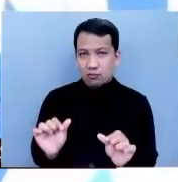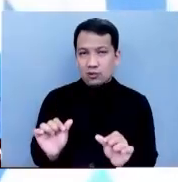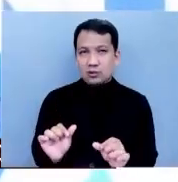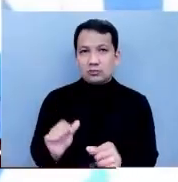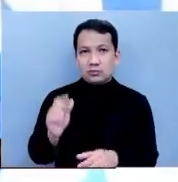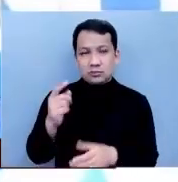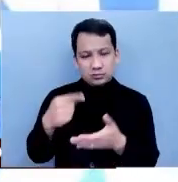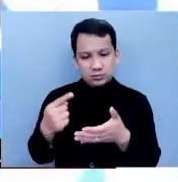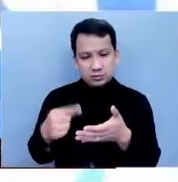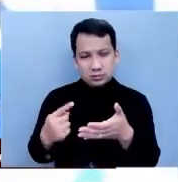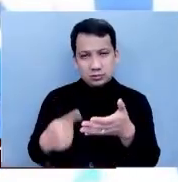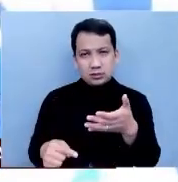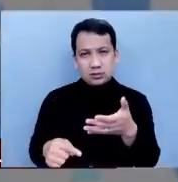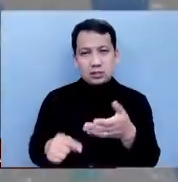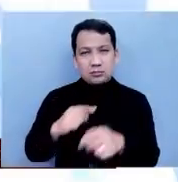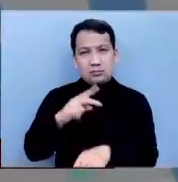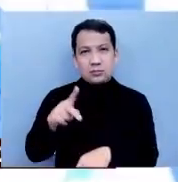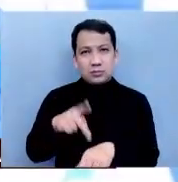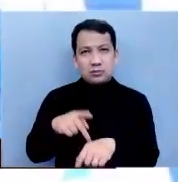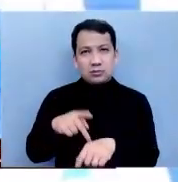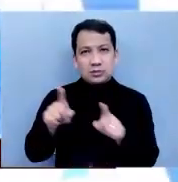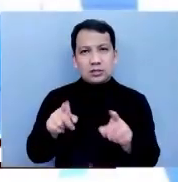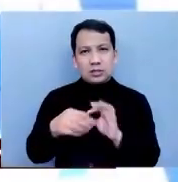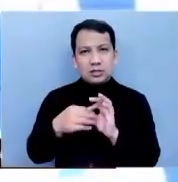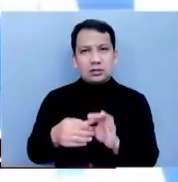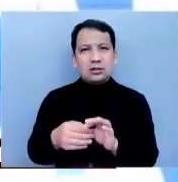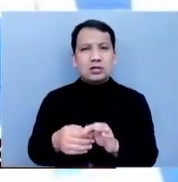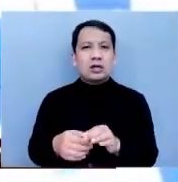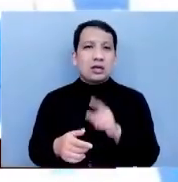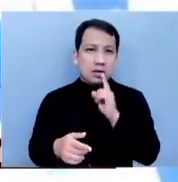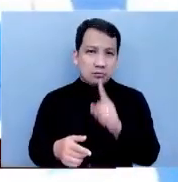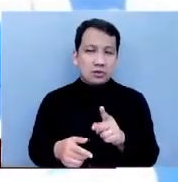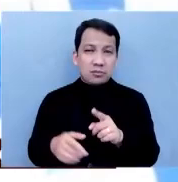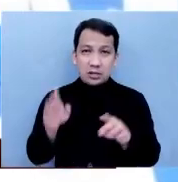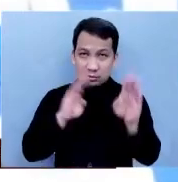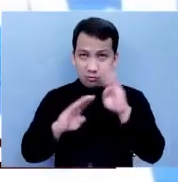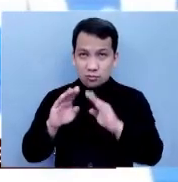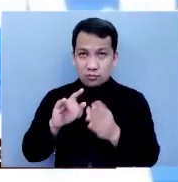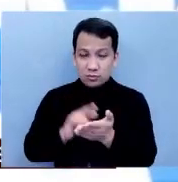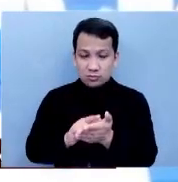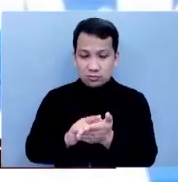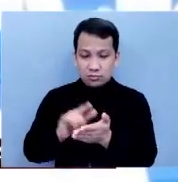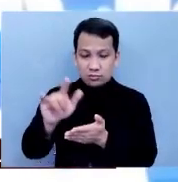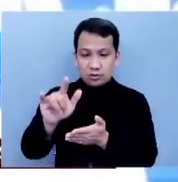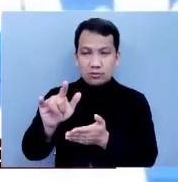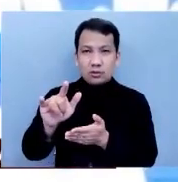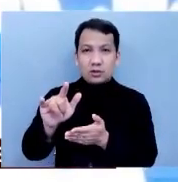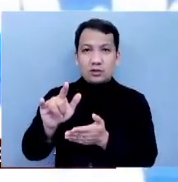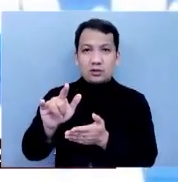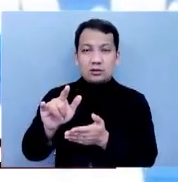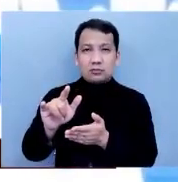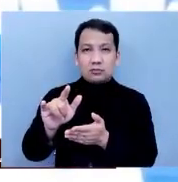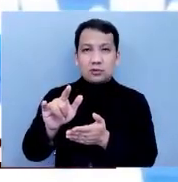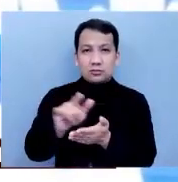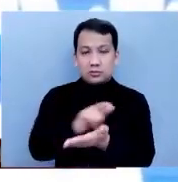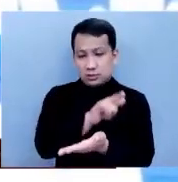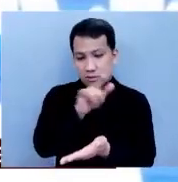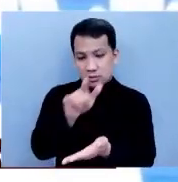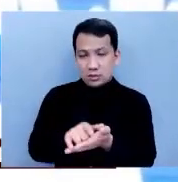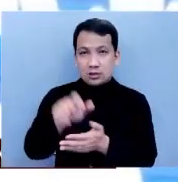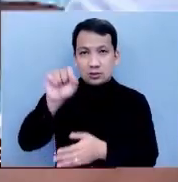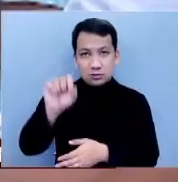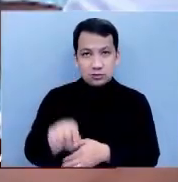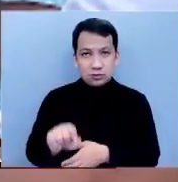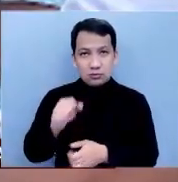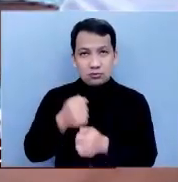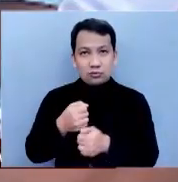First PH at ng Philippine Star. Bagamat nagkaroon nga ng aberya sa pag-takeoff ng eroplano na magdadala sana kay Pangulong Marcos sa South